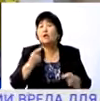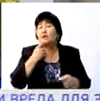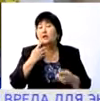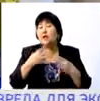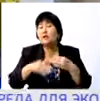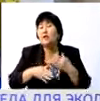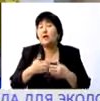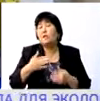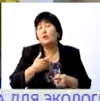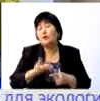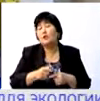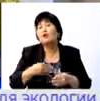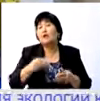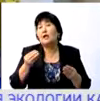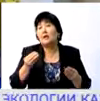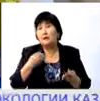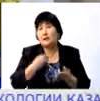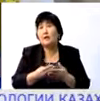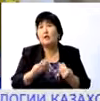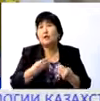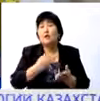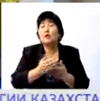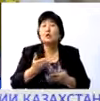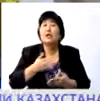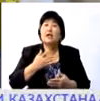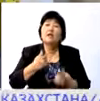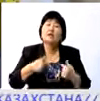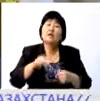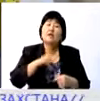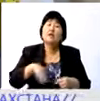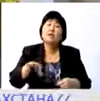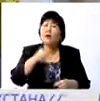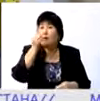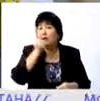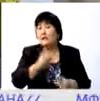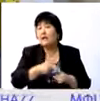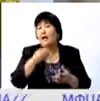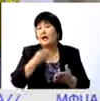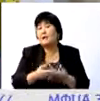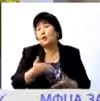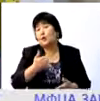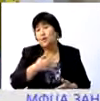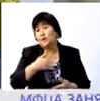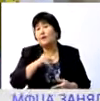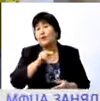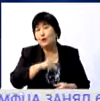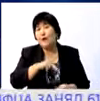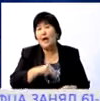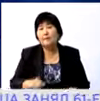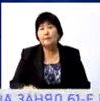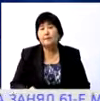меня тоже сегодня отметили это заслуга всего нашего коллектива и мы благодарны за оценку нашего труда